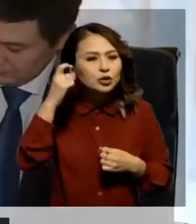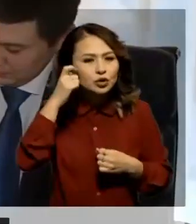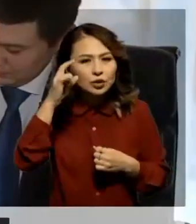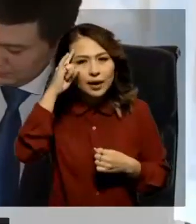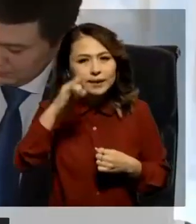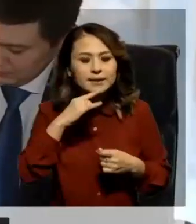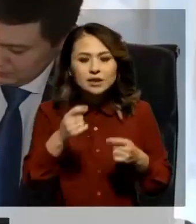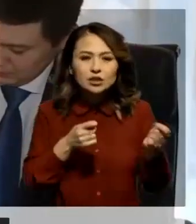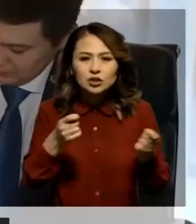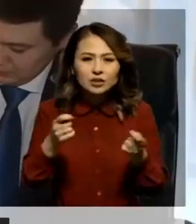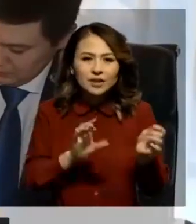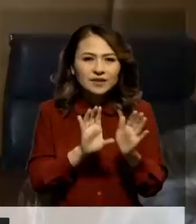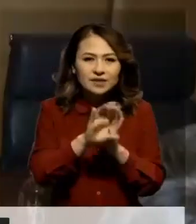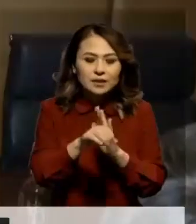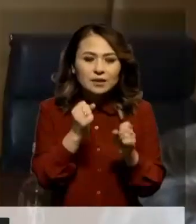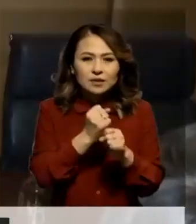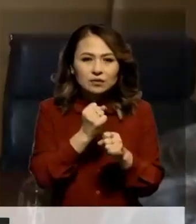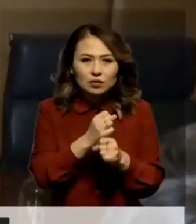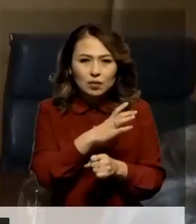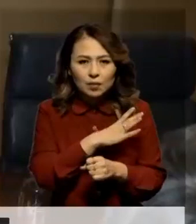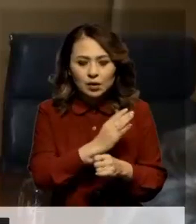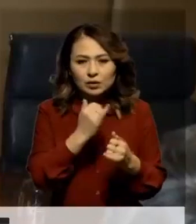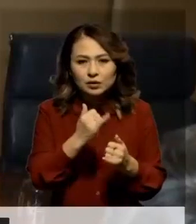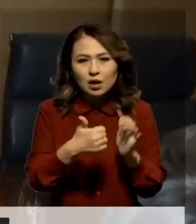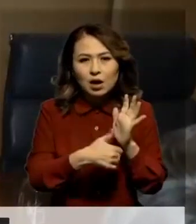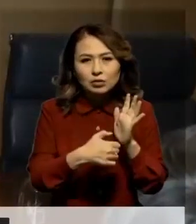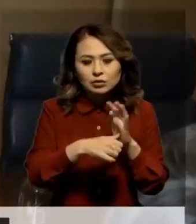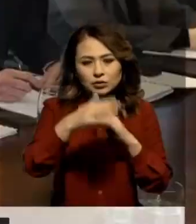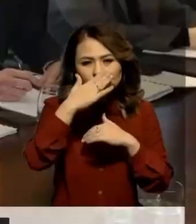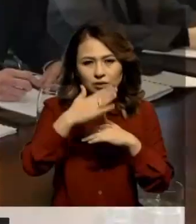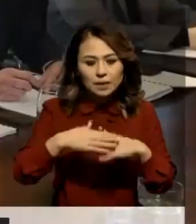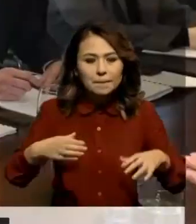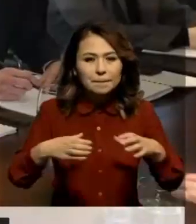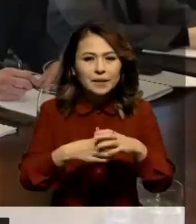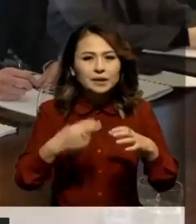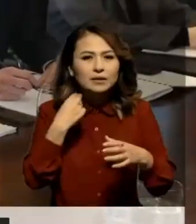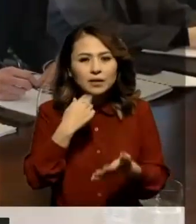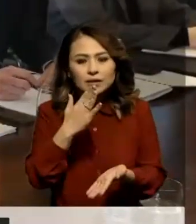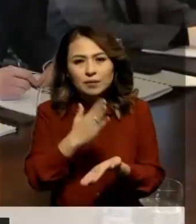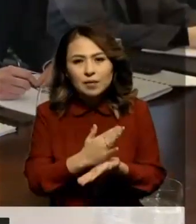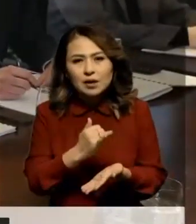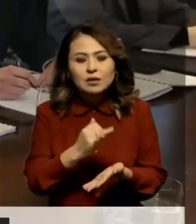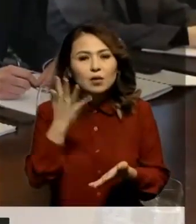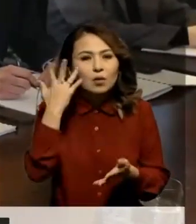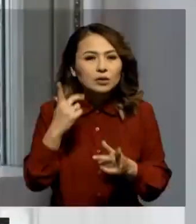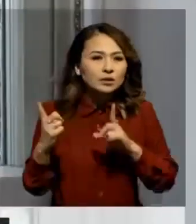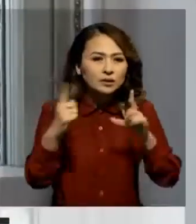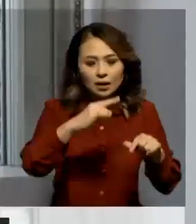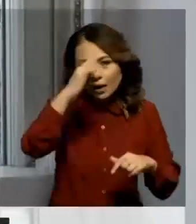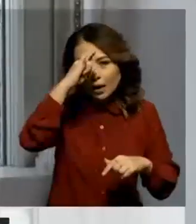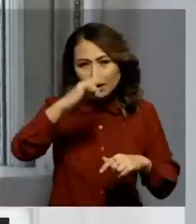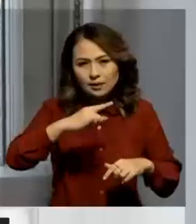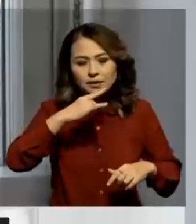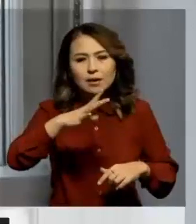жетекші инвесторлардың біріне айналды. Елімізде бүгінде 600-ден астам британ компаниясы тіркелген. Сапар барысында қазақстандық